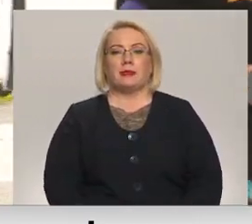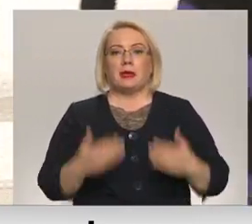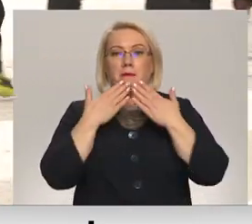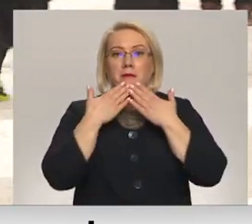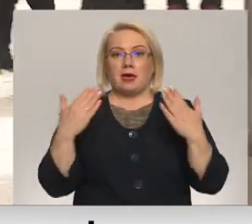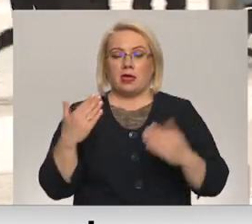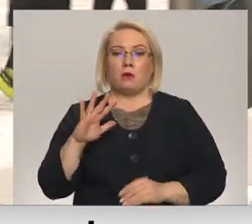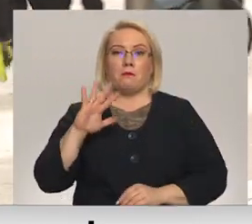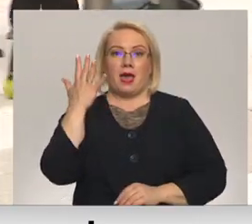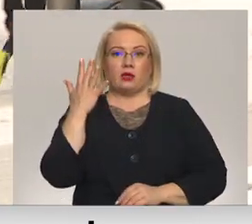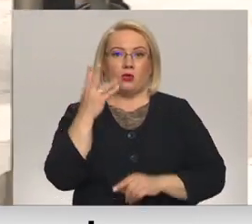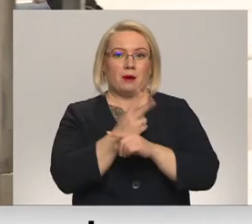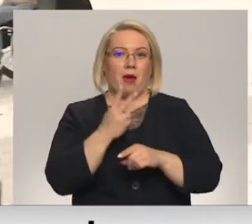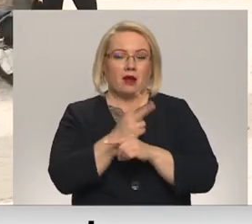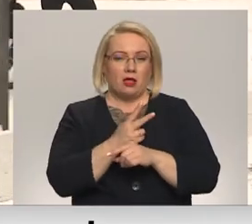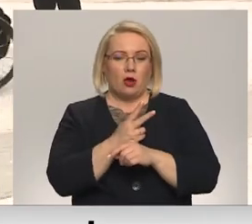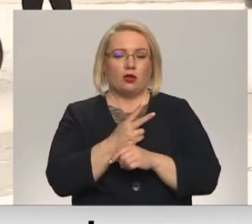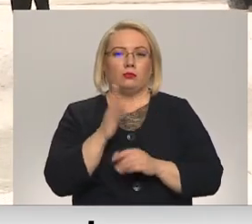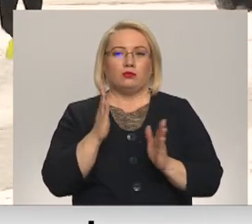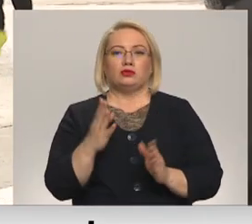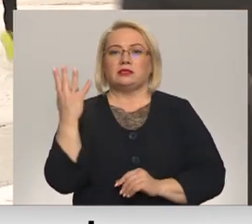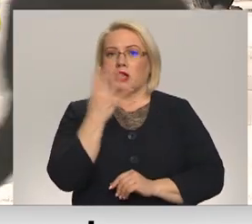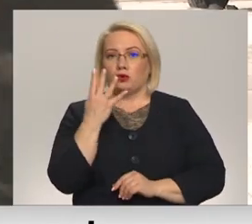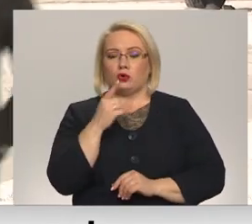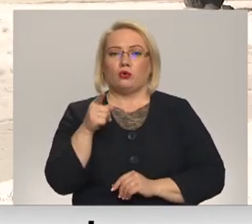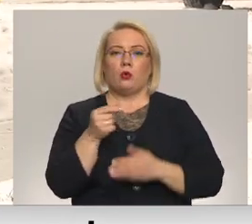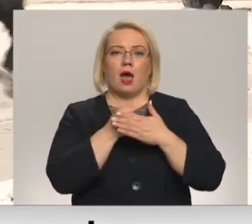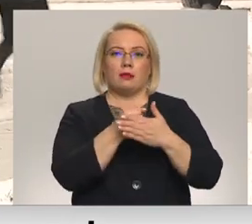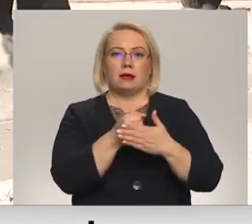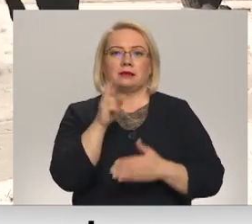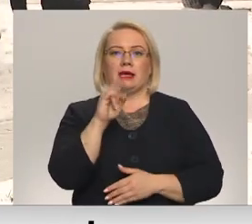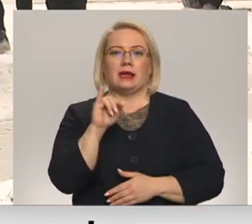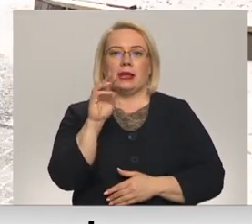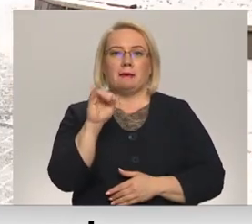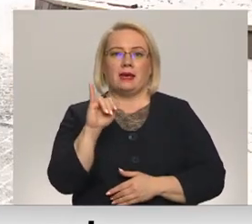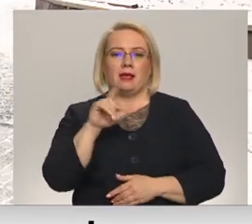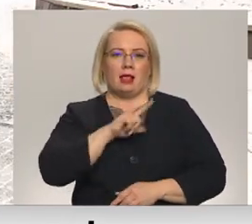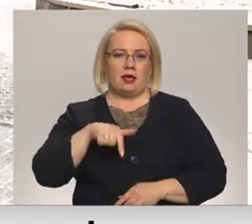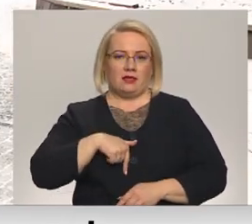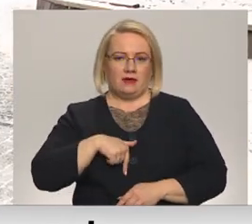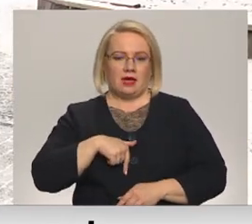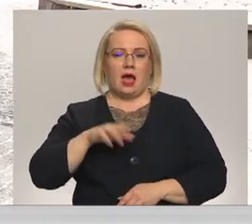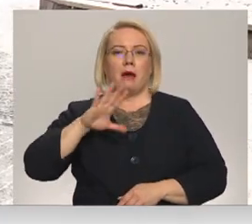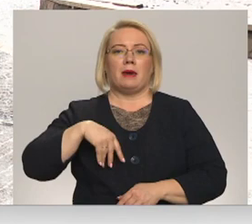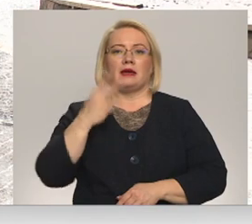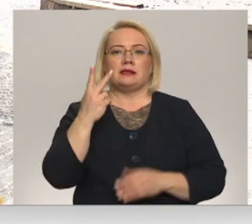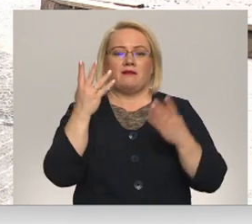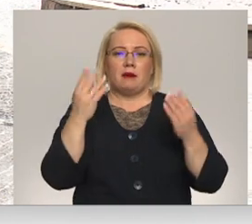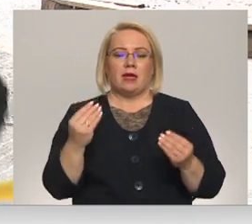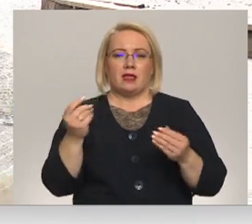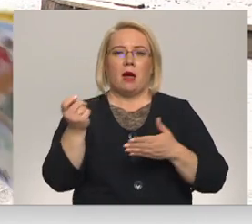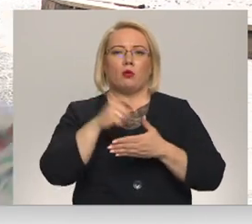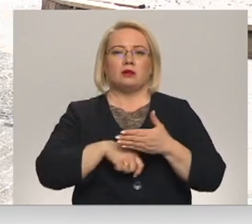Pēdējo 5. maratonu Grēviņš skries ceturtdien, un to atbalsta Rimi Latvija. Pēc divām dienām lielais noslēgums